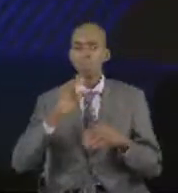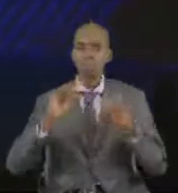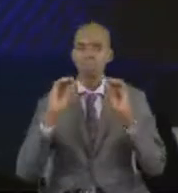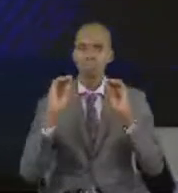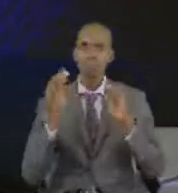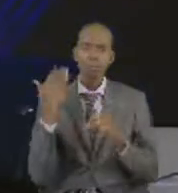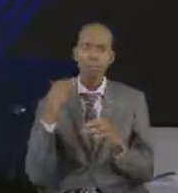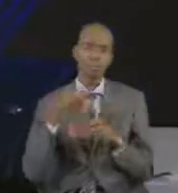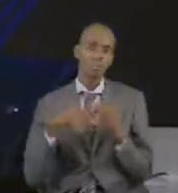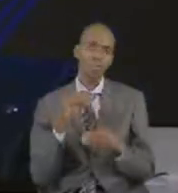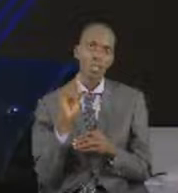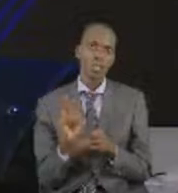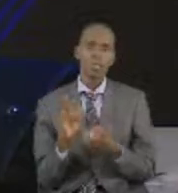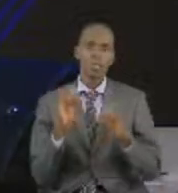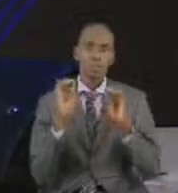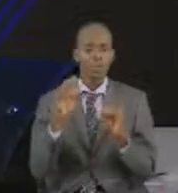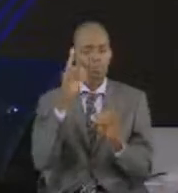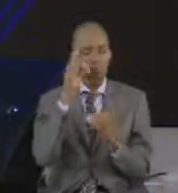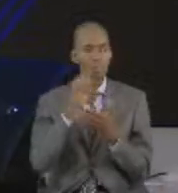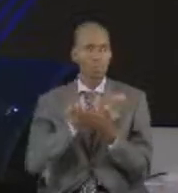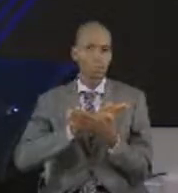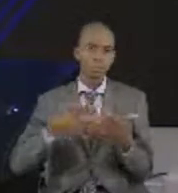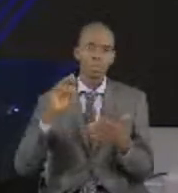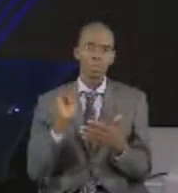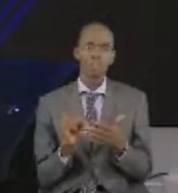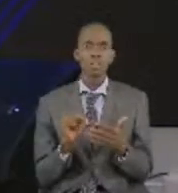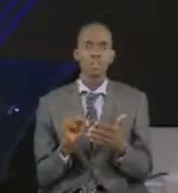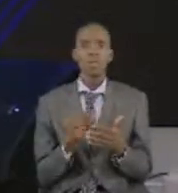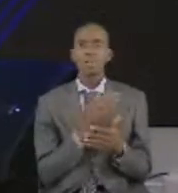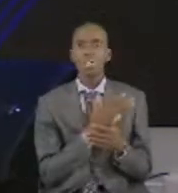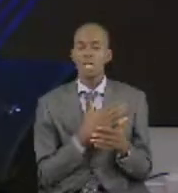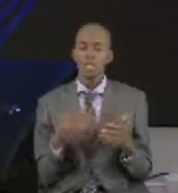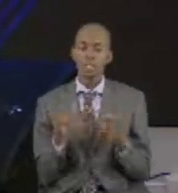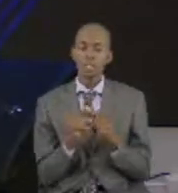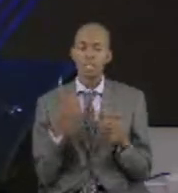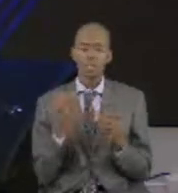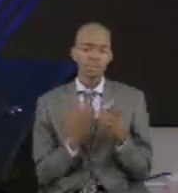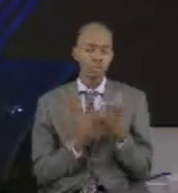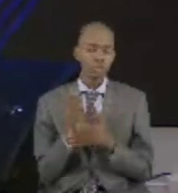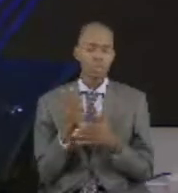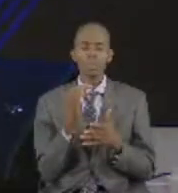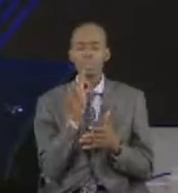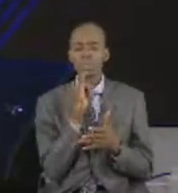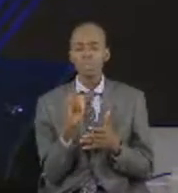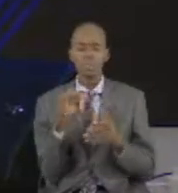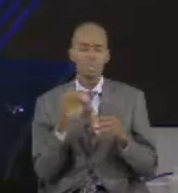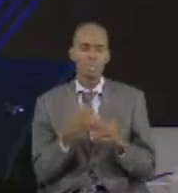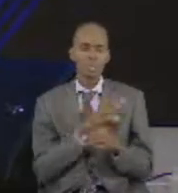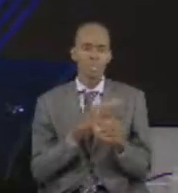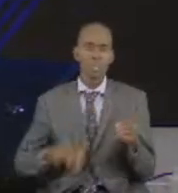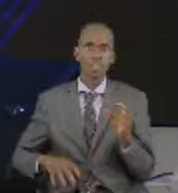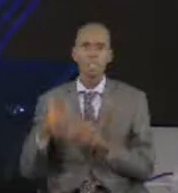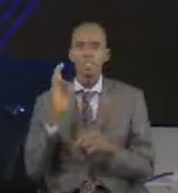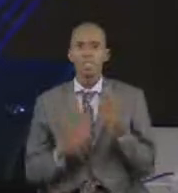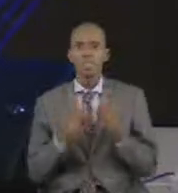moins, vous avez été enseigné pour la, sur la sanctification, comme la vérité est en